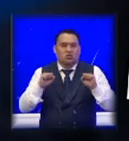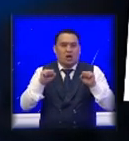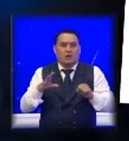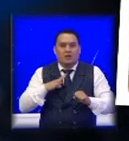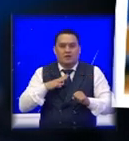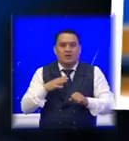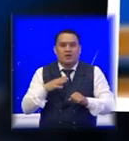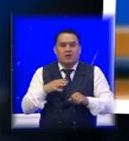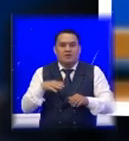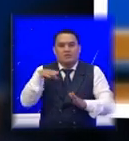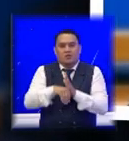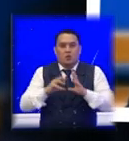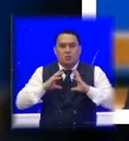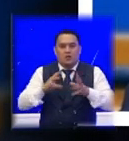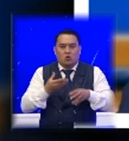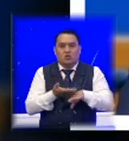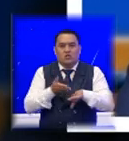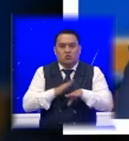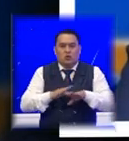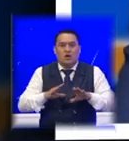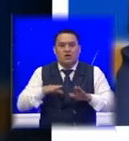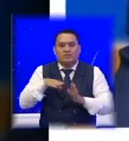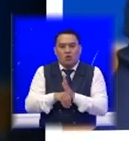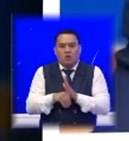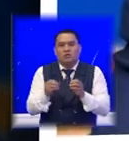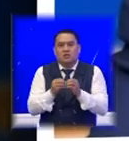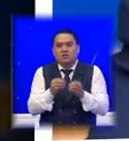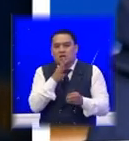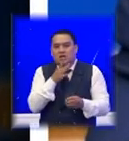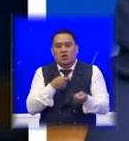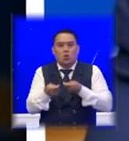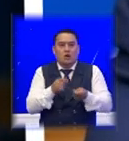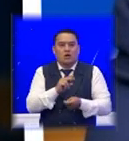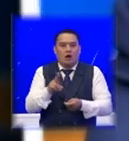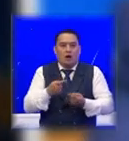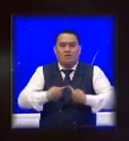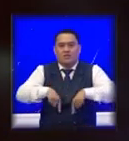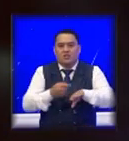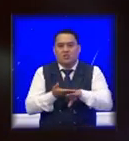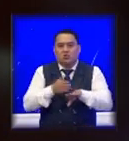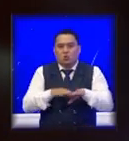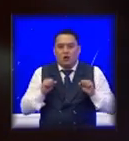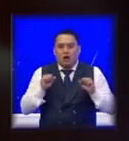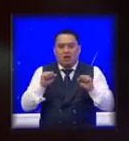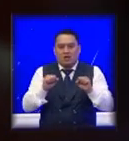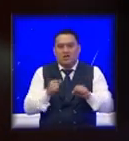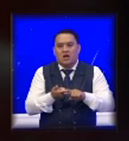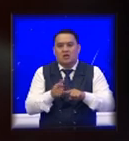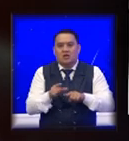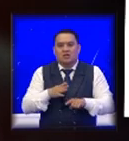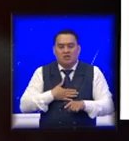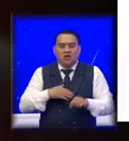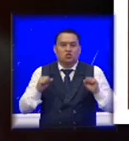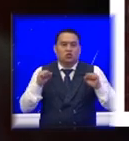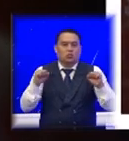стангисты ворвались в элиту мировой тяжелой атлетики. Более 10 лет руководила Республиканская федерация тяжелой атлетики. За эти годы наши